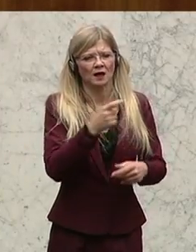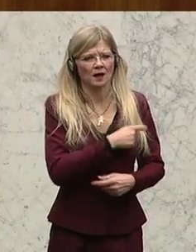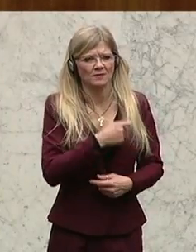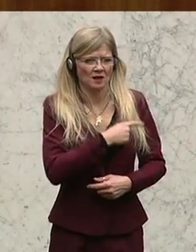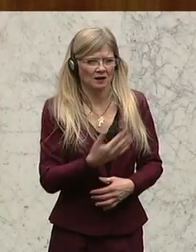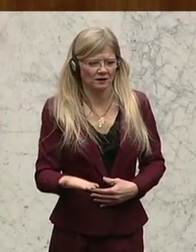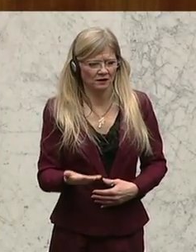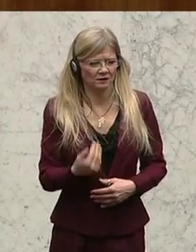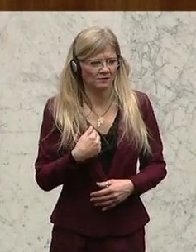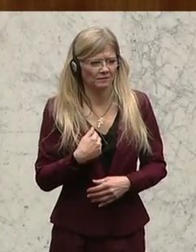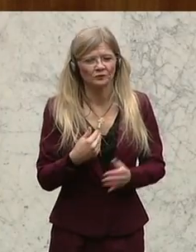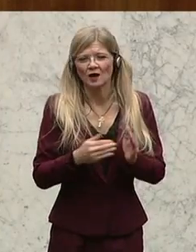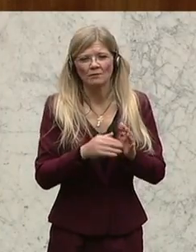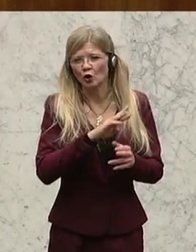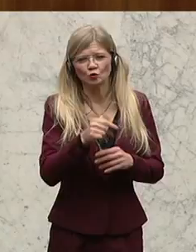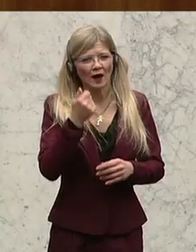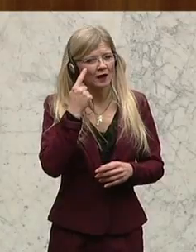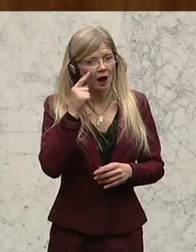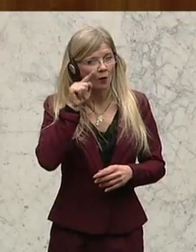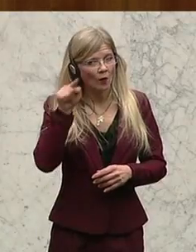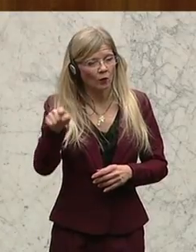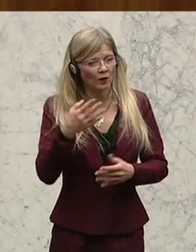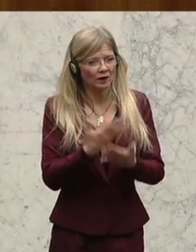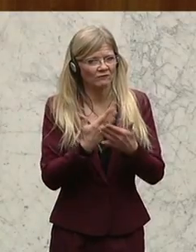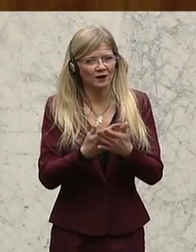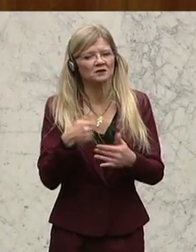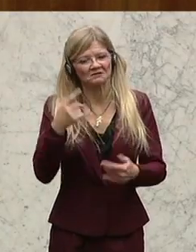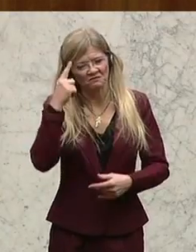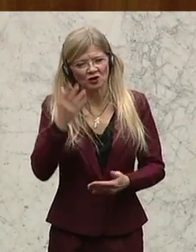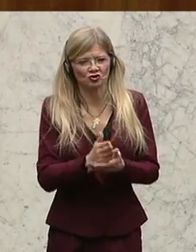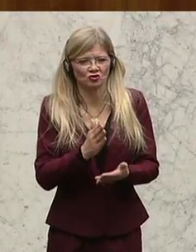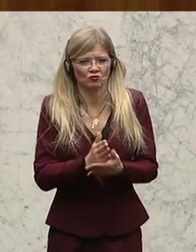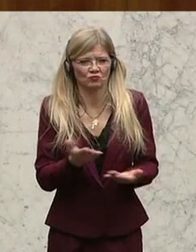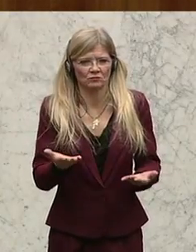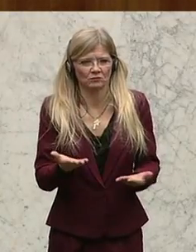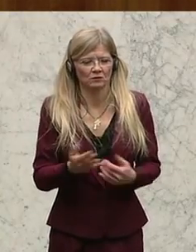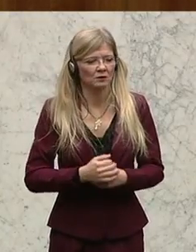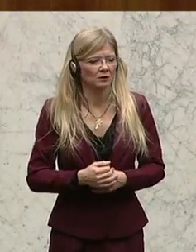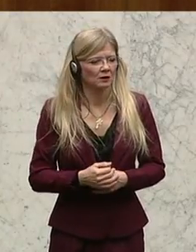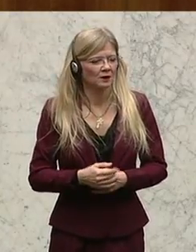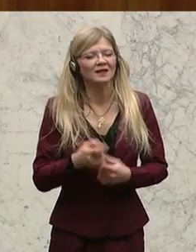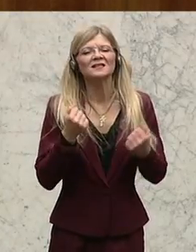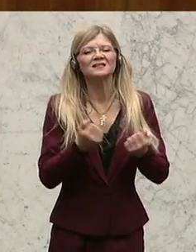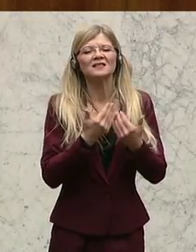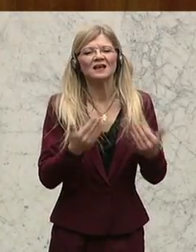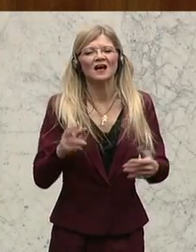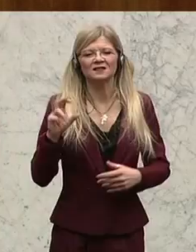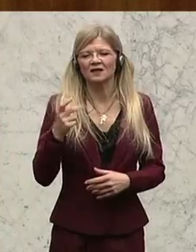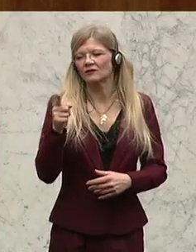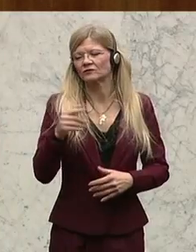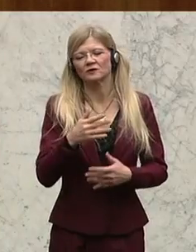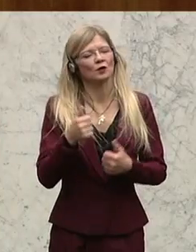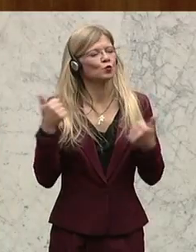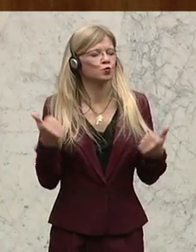Man braucht nur mit einem Auge in die Gefängnisse sehen, dann weiß man, was los ist. Die Sicherheitskräfte leisten Großartiges.